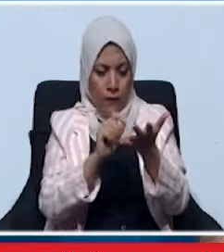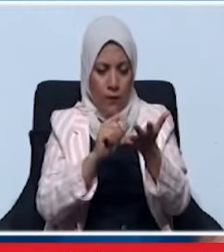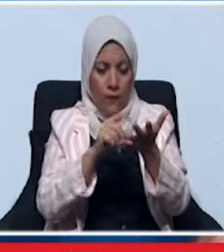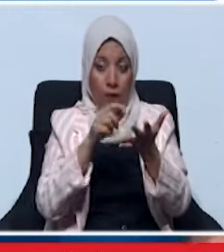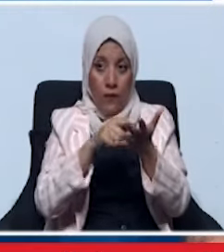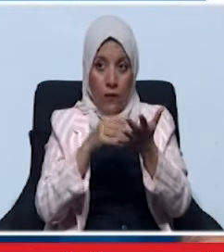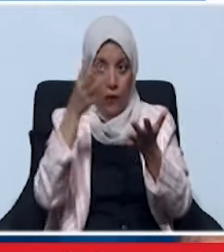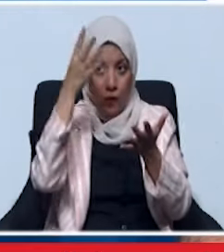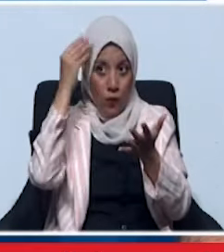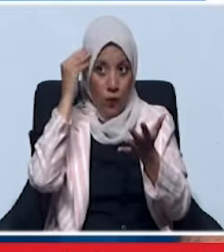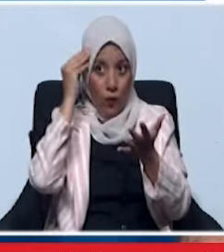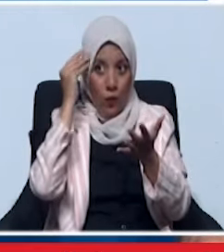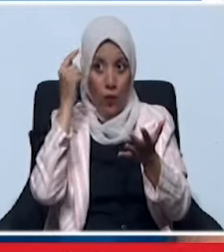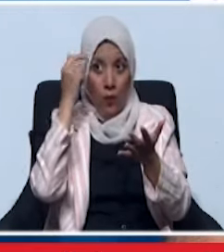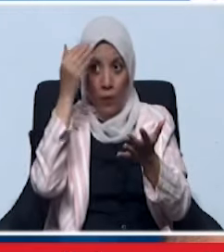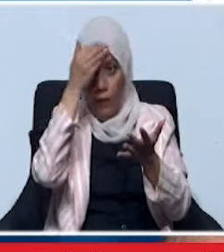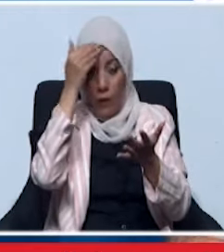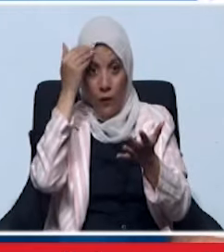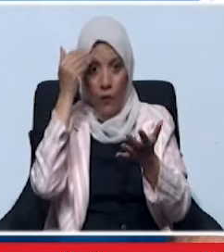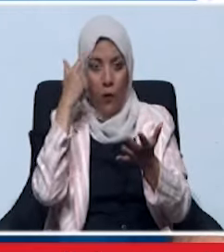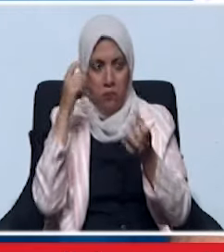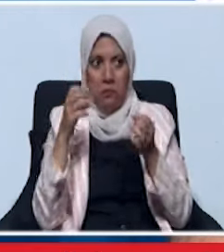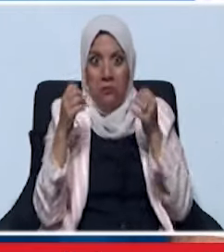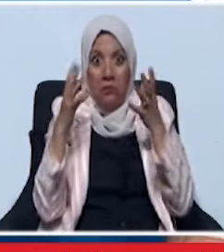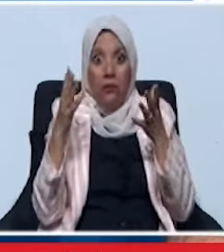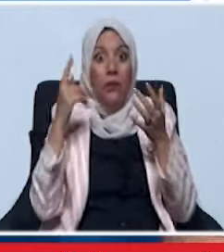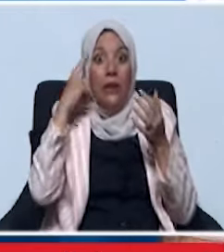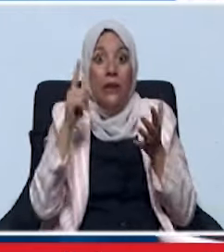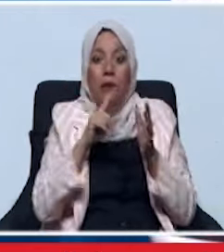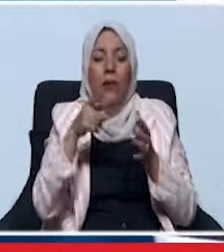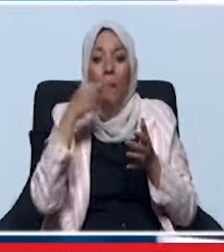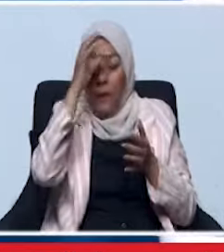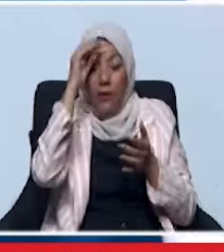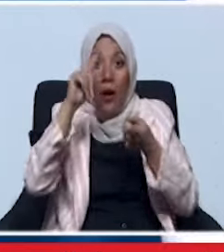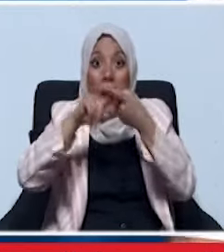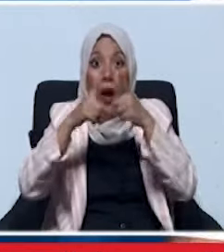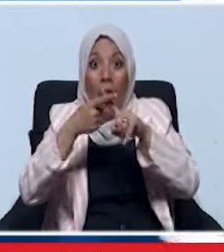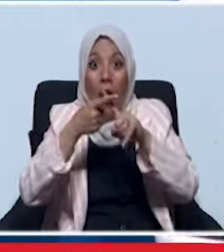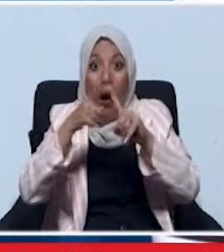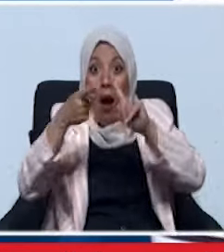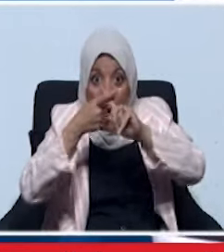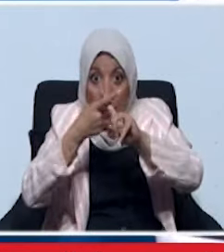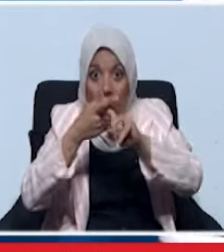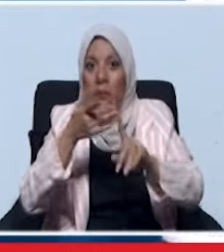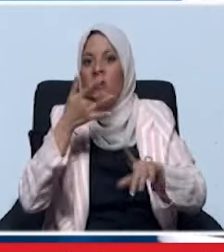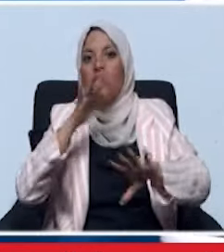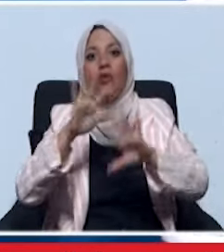المشهد يحفظه من اول وهله، وده شيء عجيب. ما يغلطش ابدا يا فندم، ما يغلطش ابدا